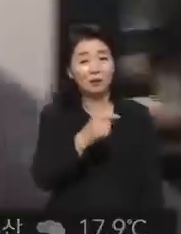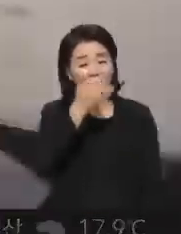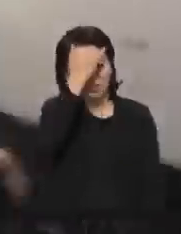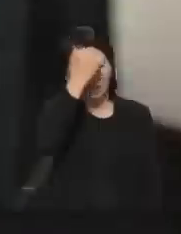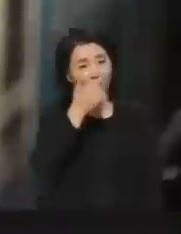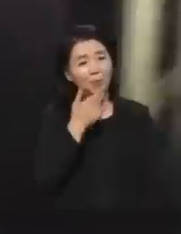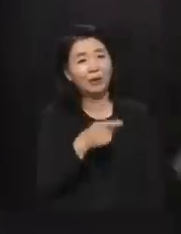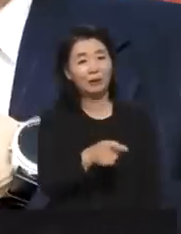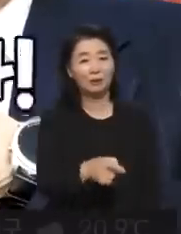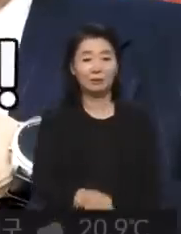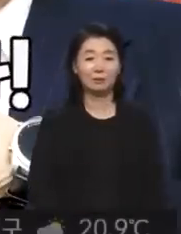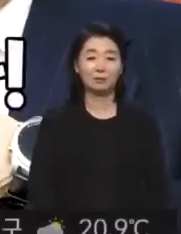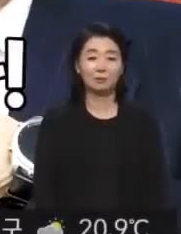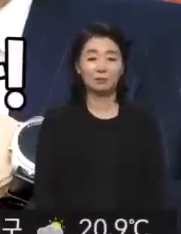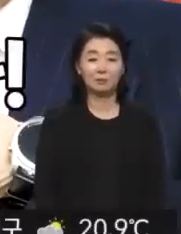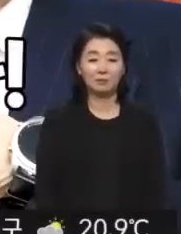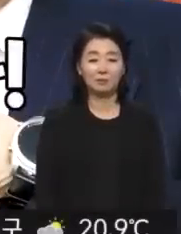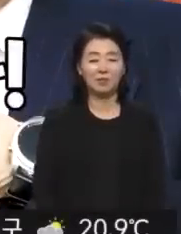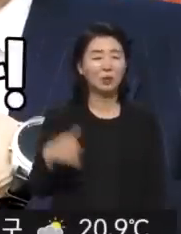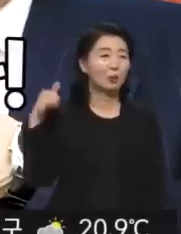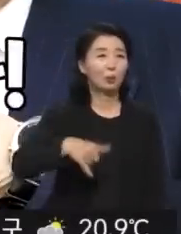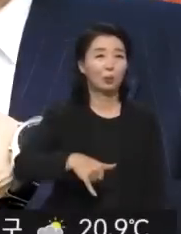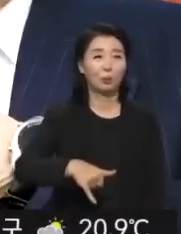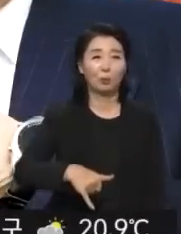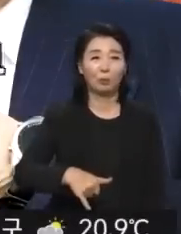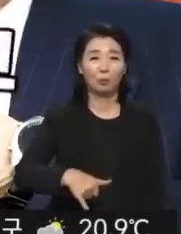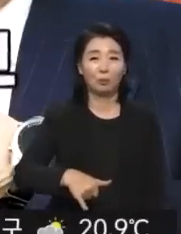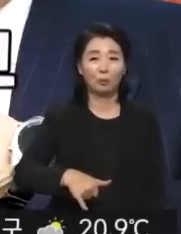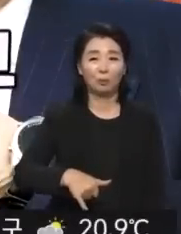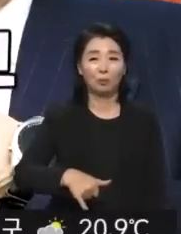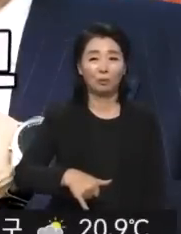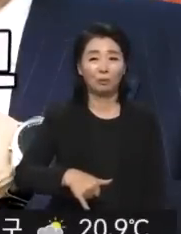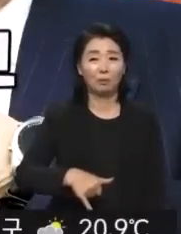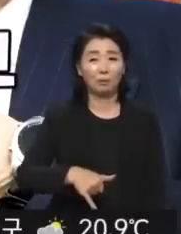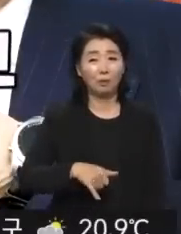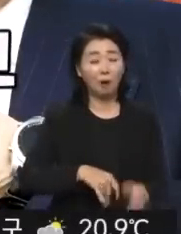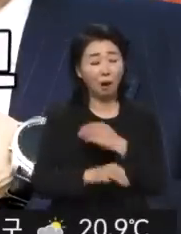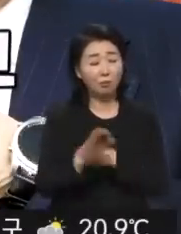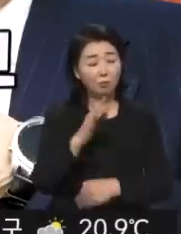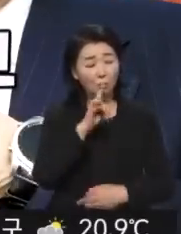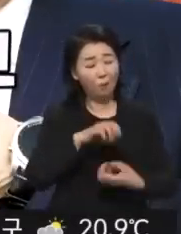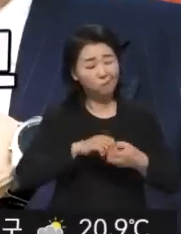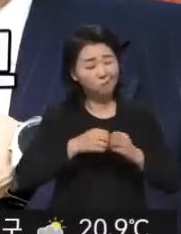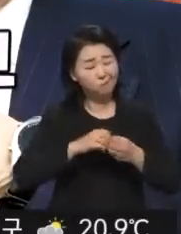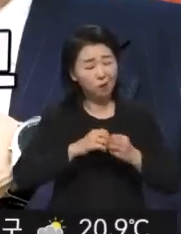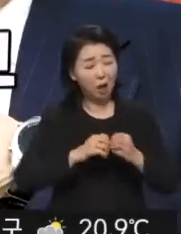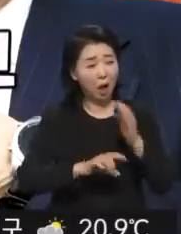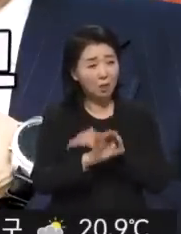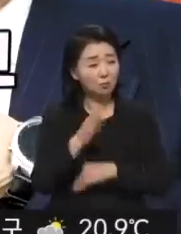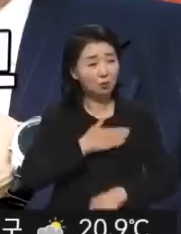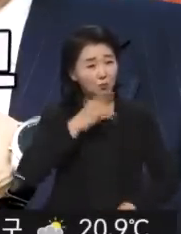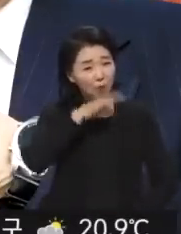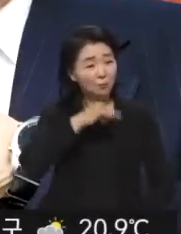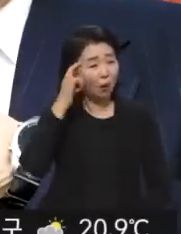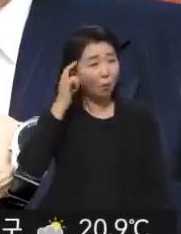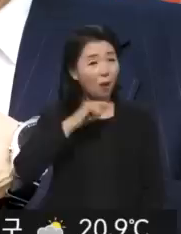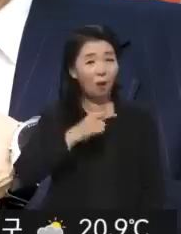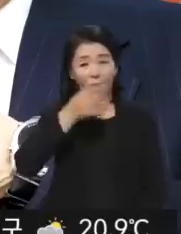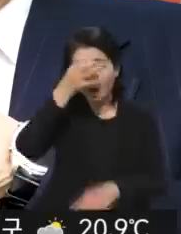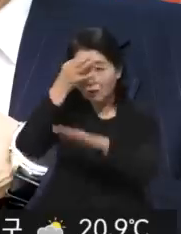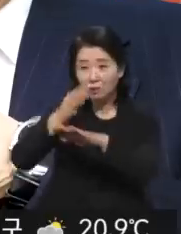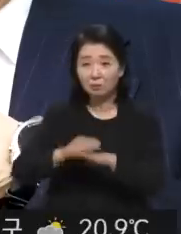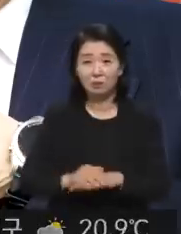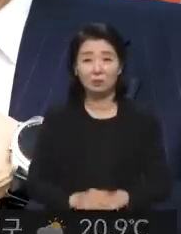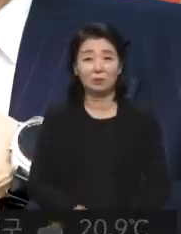없다. 이제나 끊읍시다. 아, 이상하게 말을 돌려가지고 아침부터 그래서. 아이고, 죄송합니다. 아니,